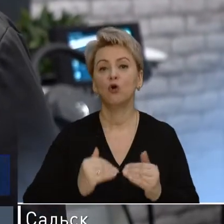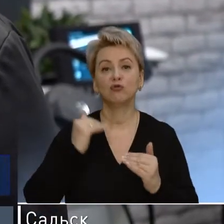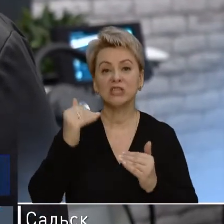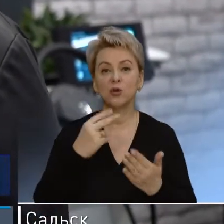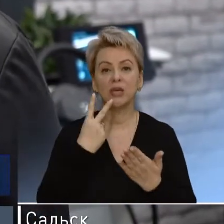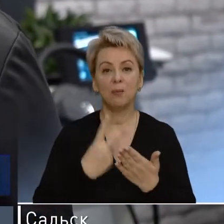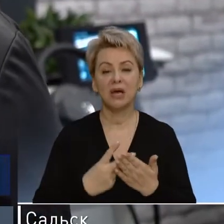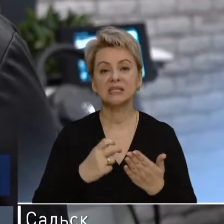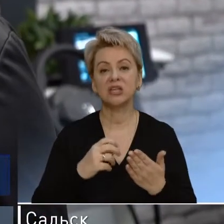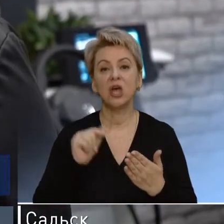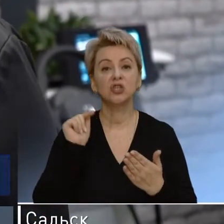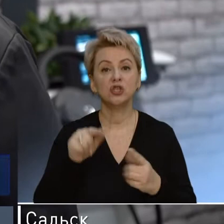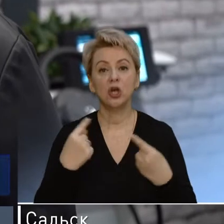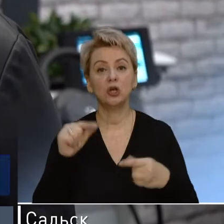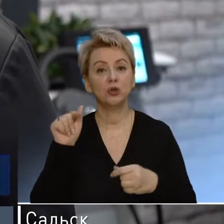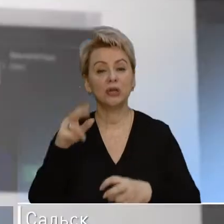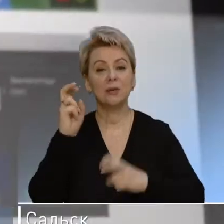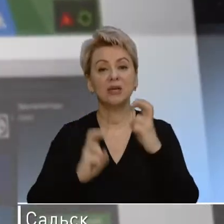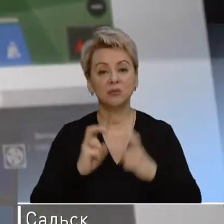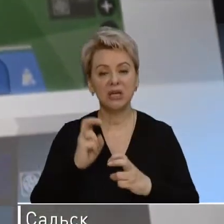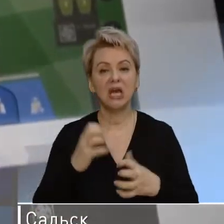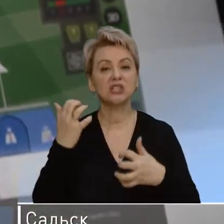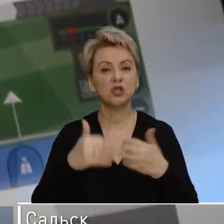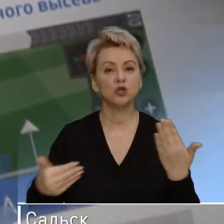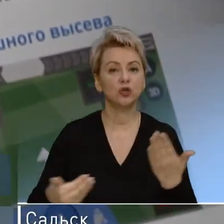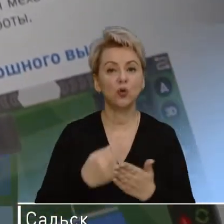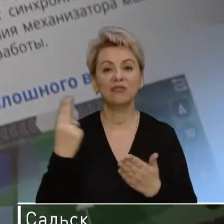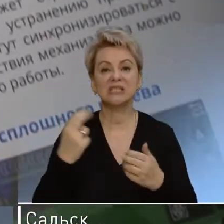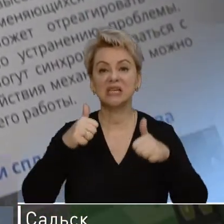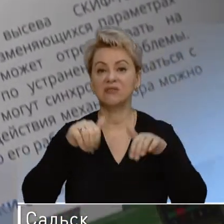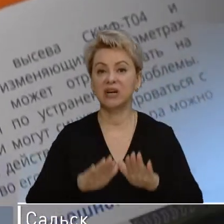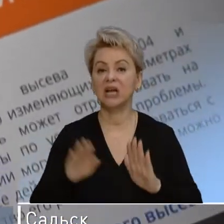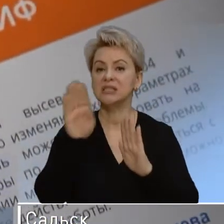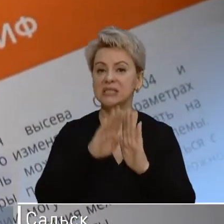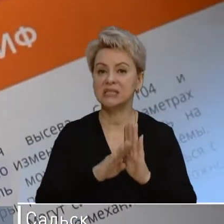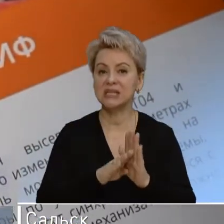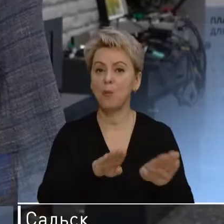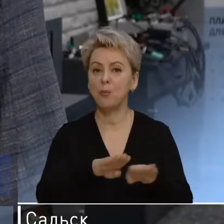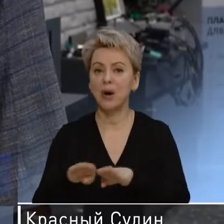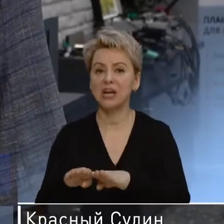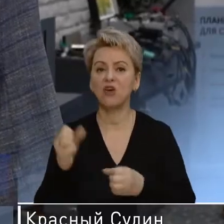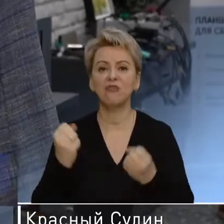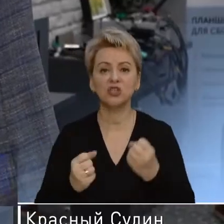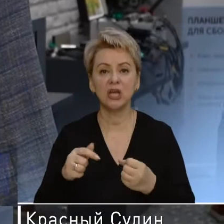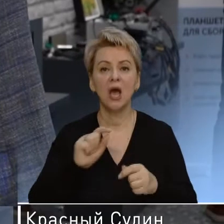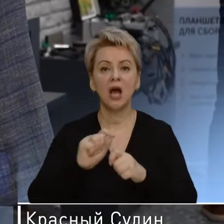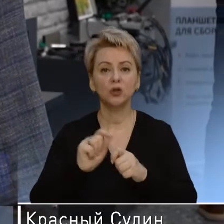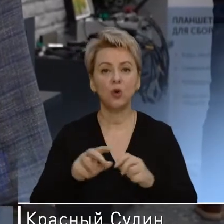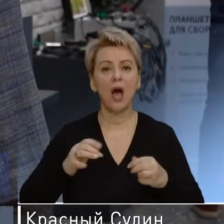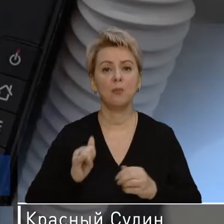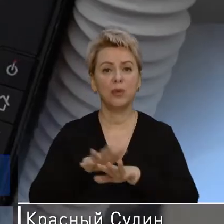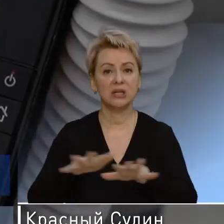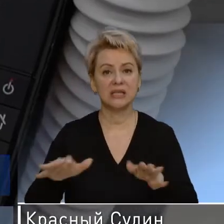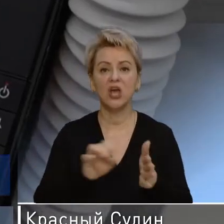высокие показатели те или иные предприятия. Среди новых цифровых решений и система параллельного вождения с контролем опрыскивателя,